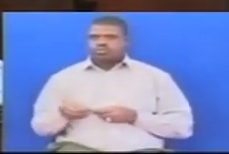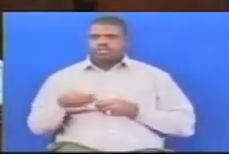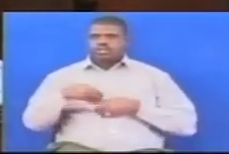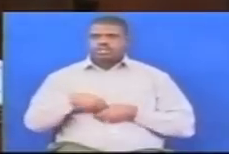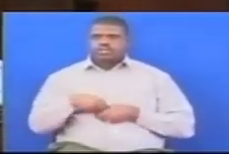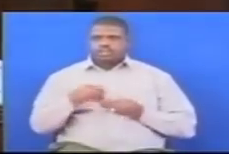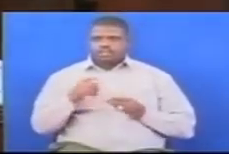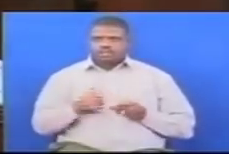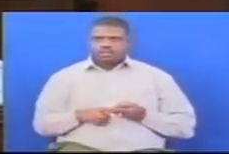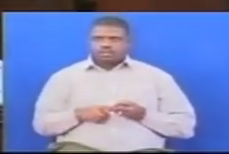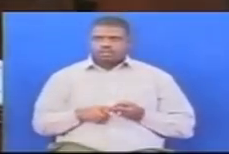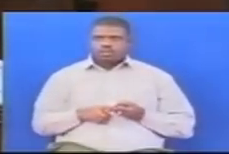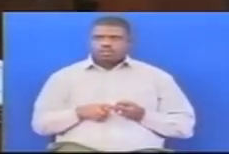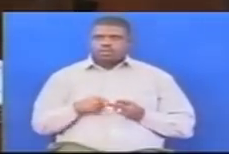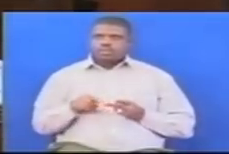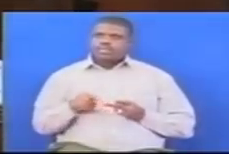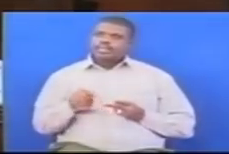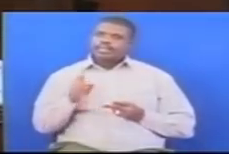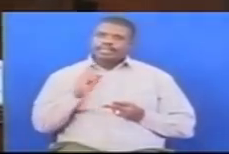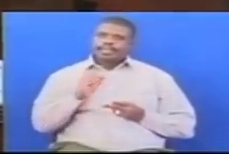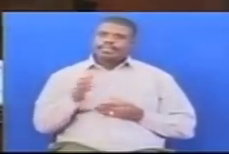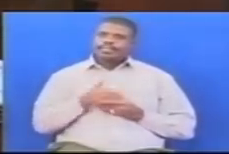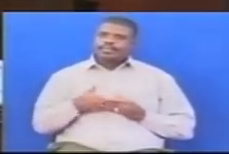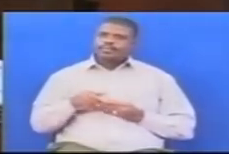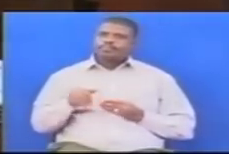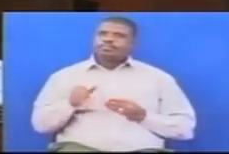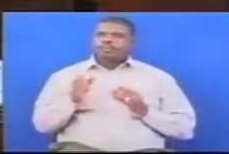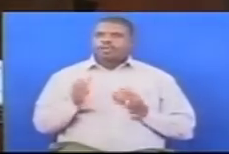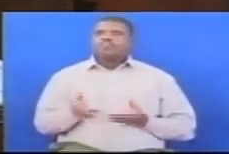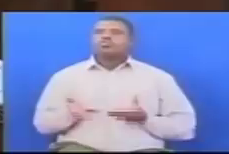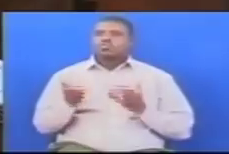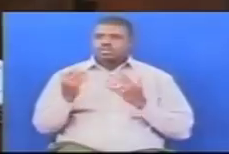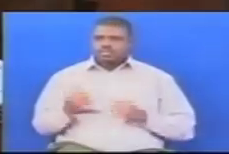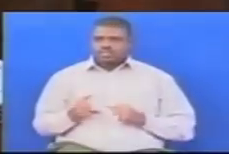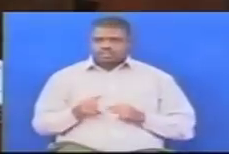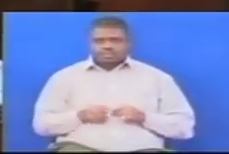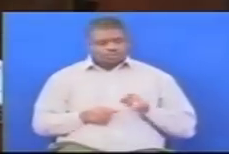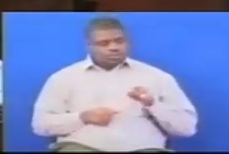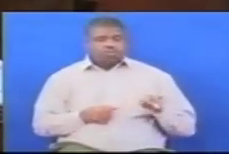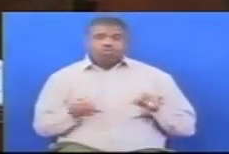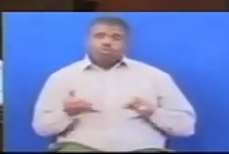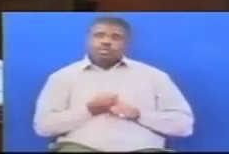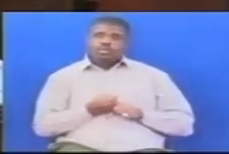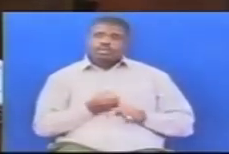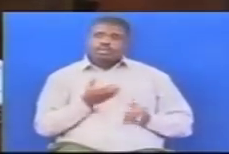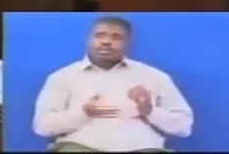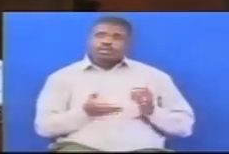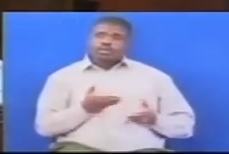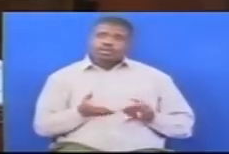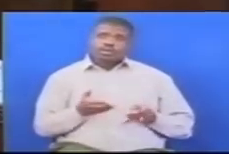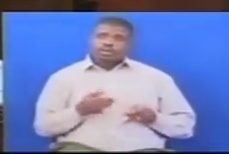mwaka. Donyoa donyoa kila sehemu mnakoweza, ili upate angalau shilingi